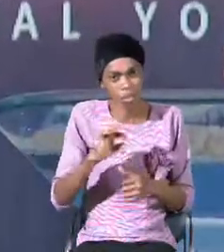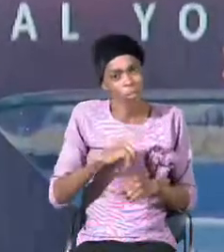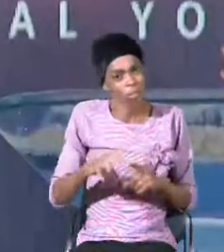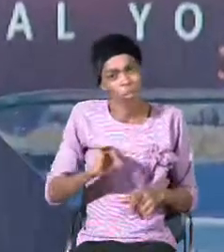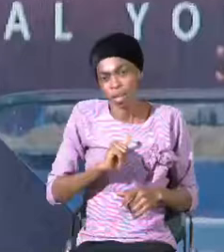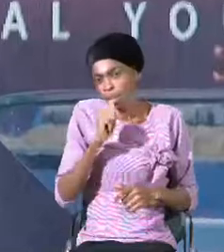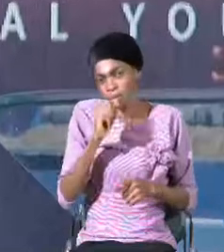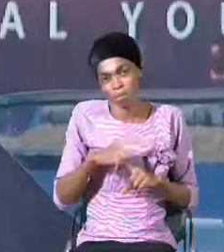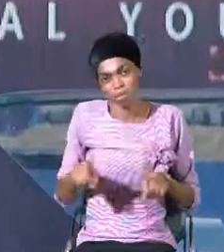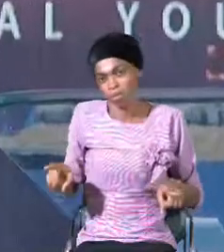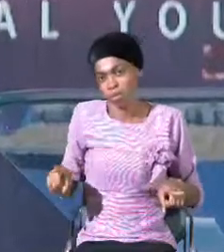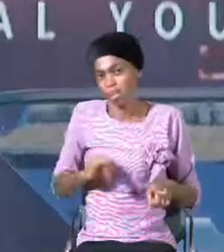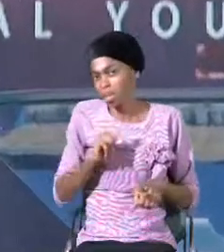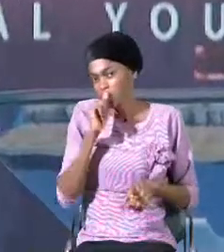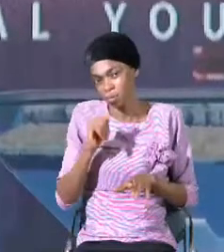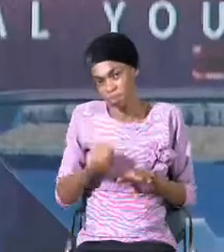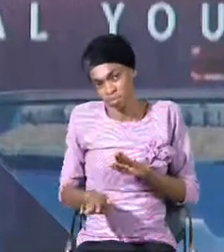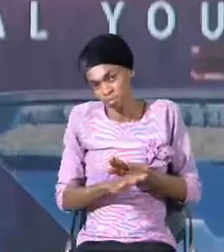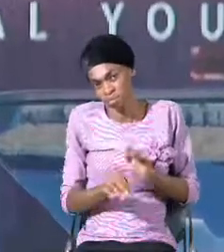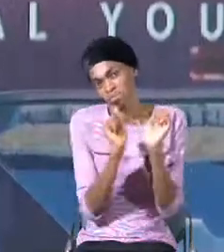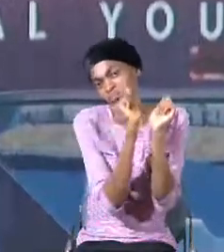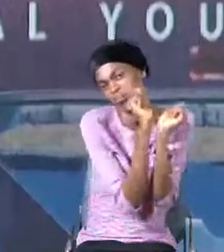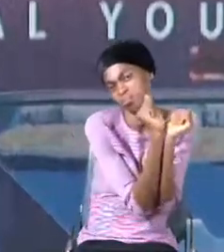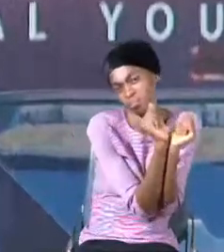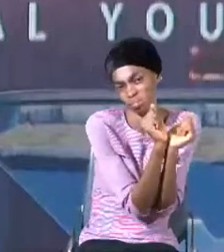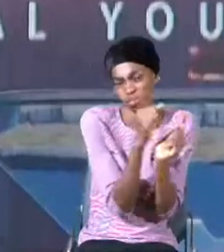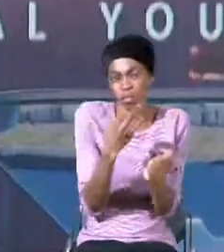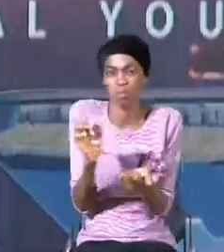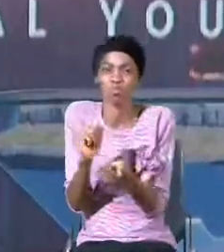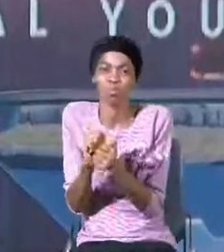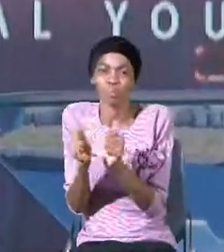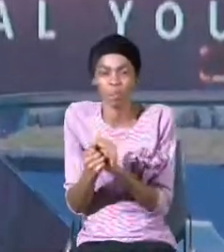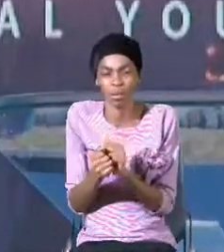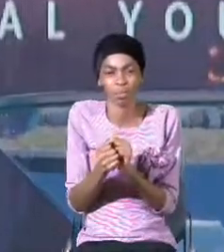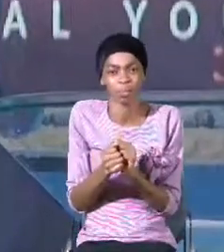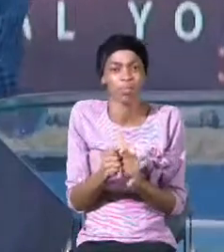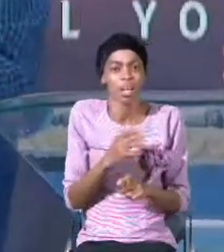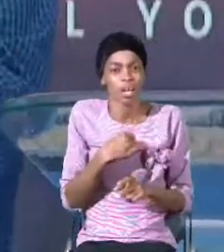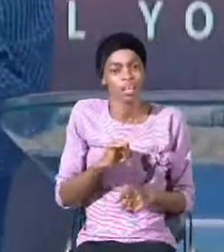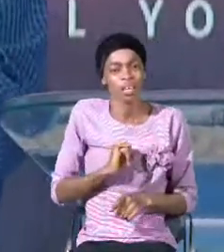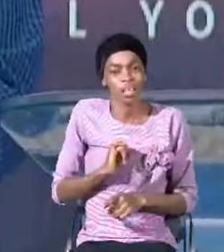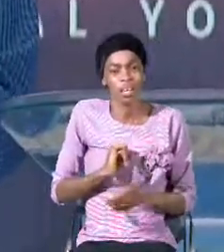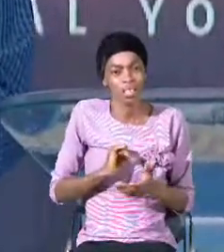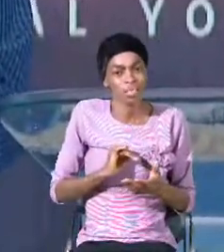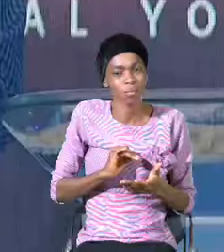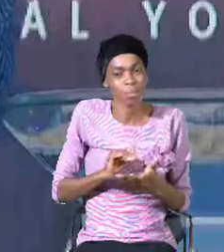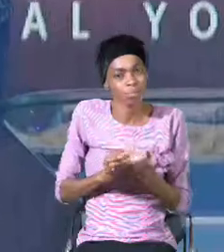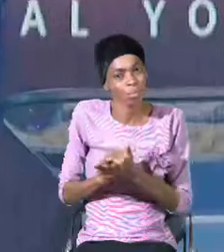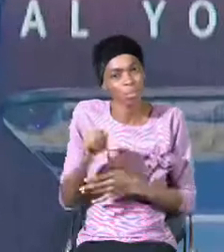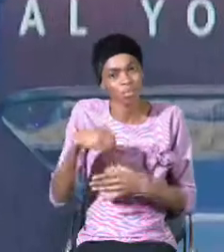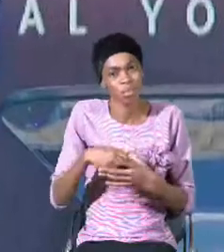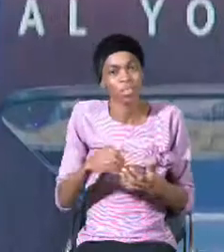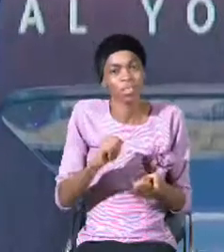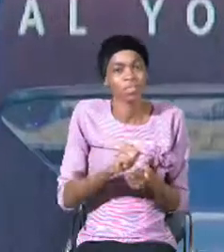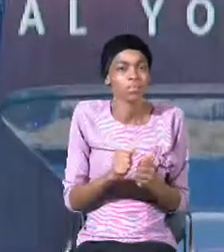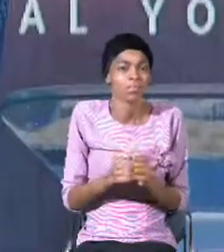suis particulier. Je suis sous la mer des problèmes. Et ils vivent dans...